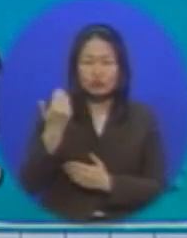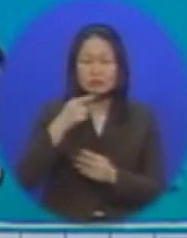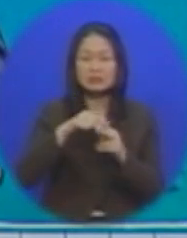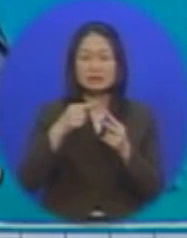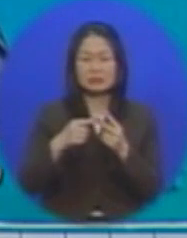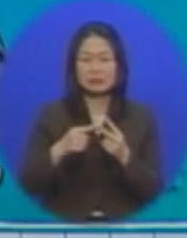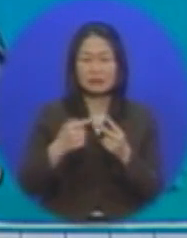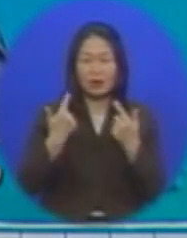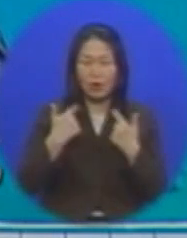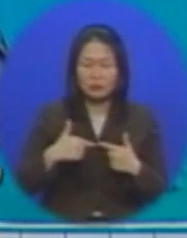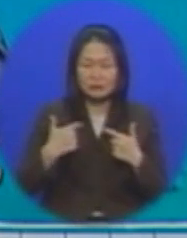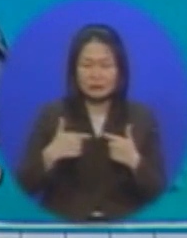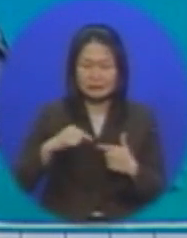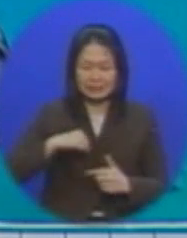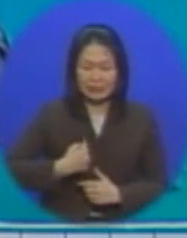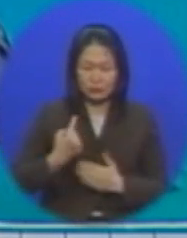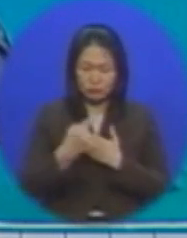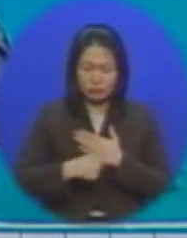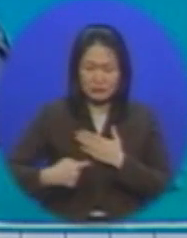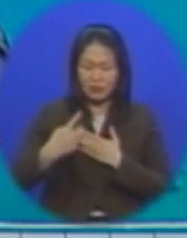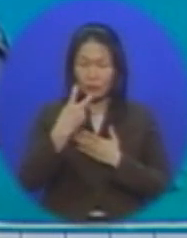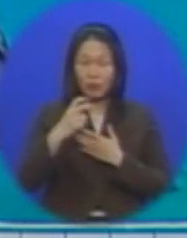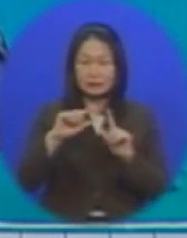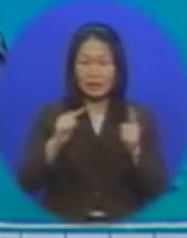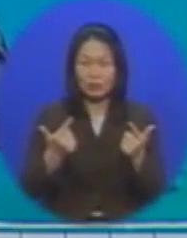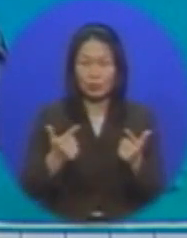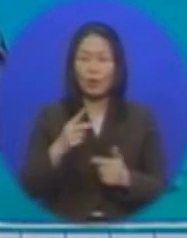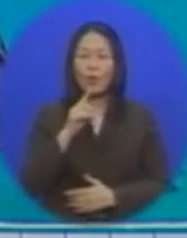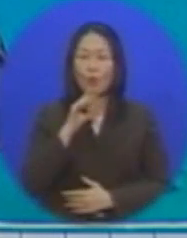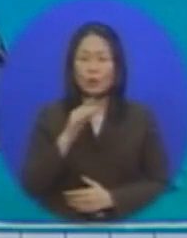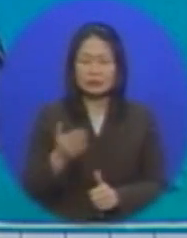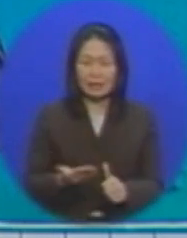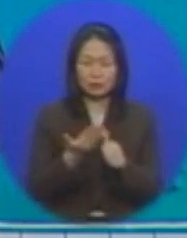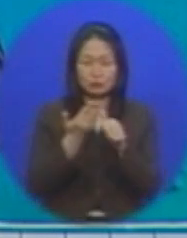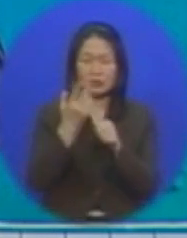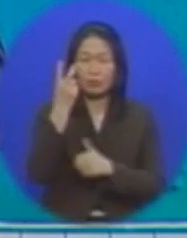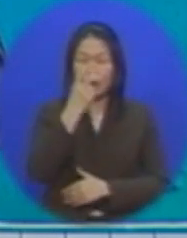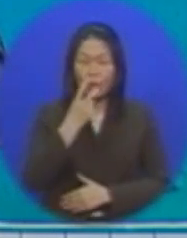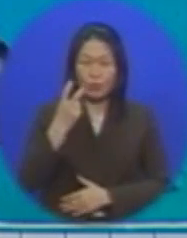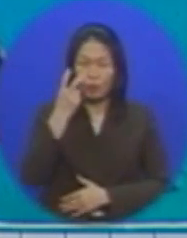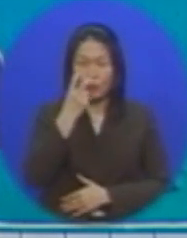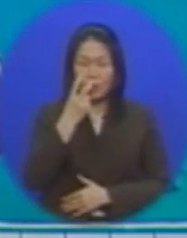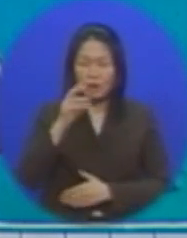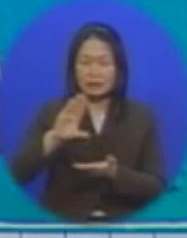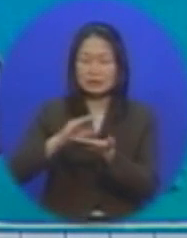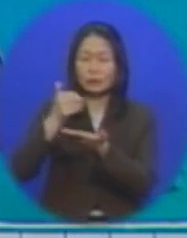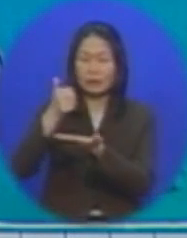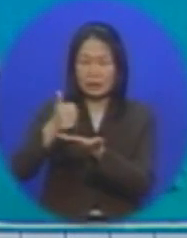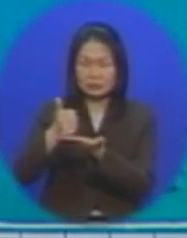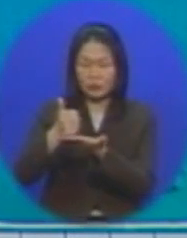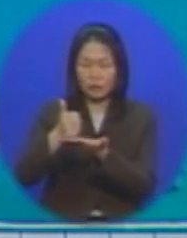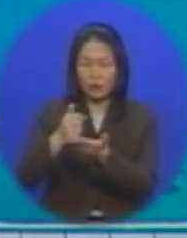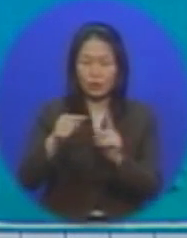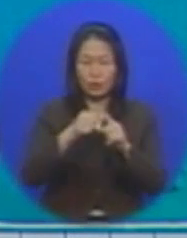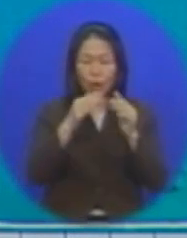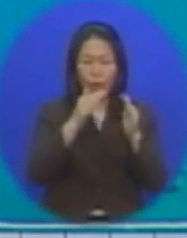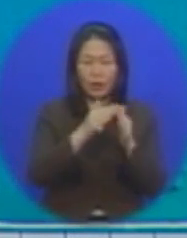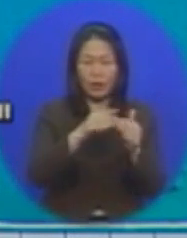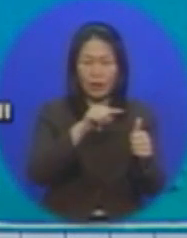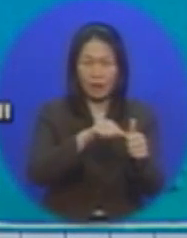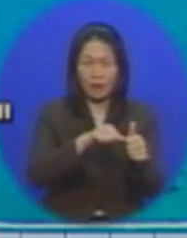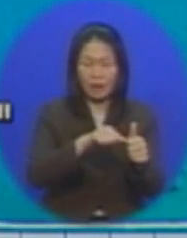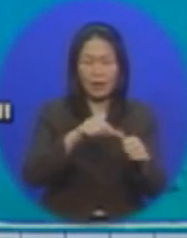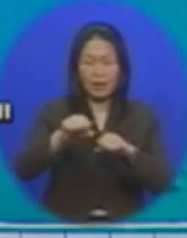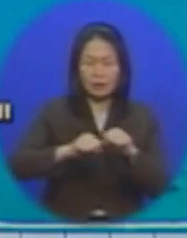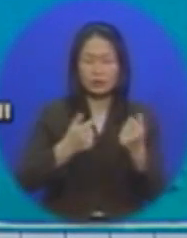자기 육지를 미워하지 않고 오직 양육하여 보호하 기 를 그리스도께서 교회의 게 함과